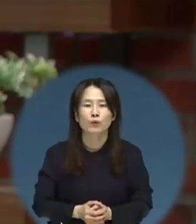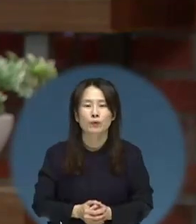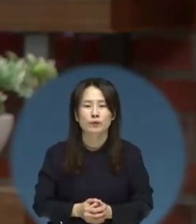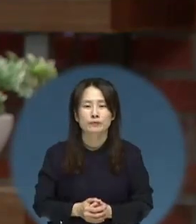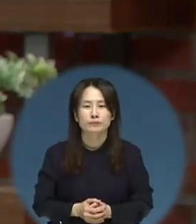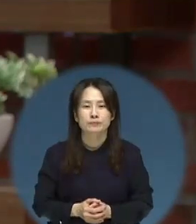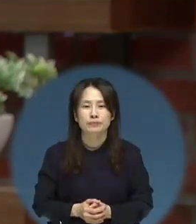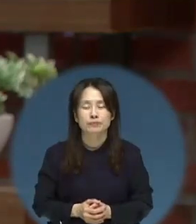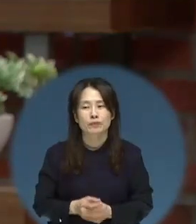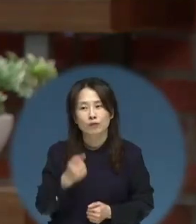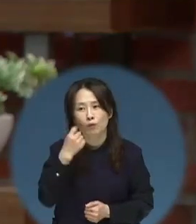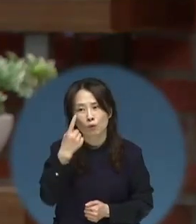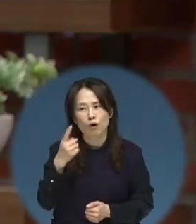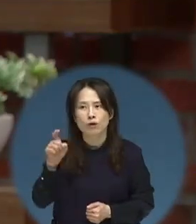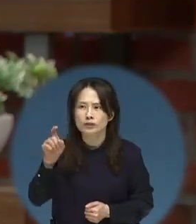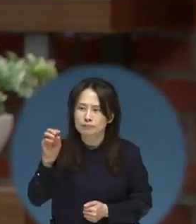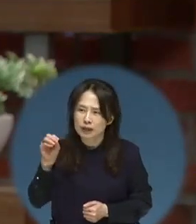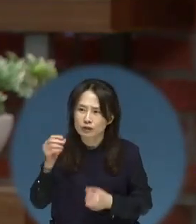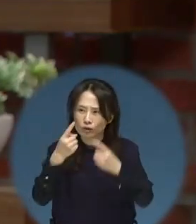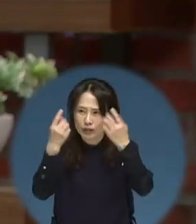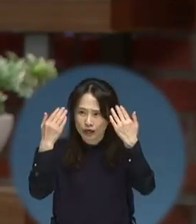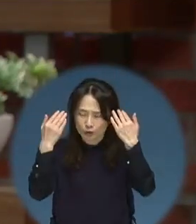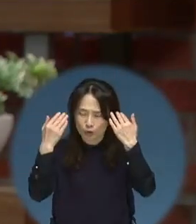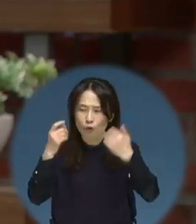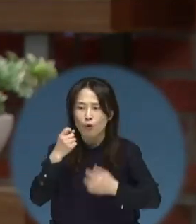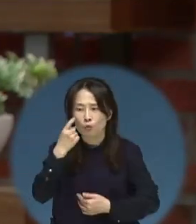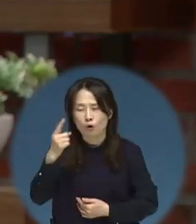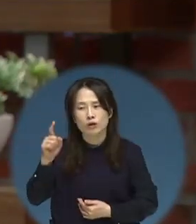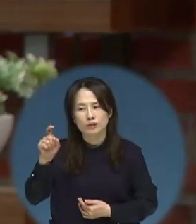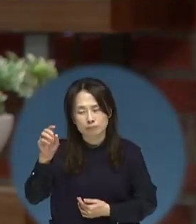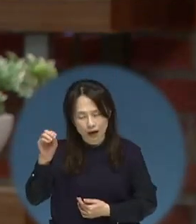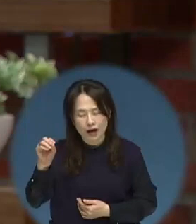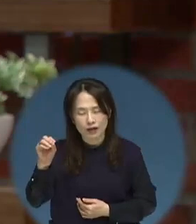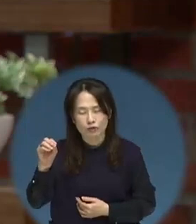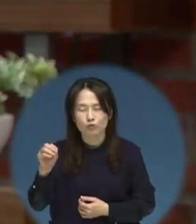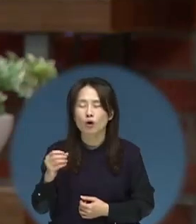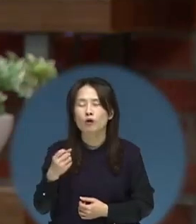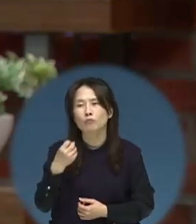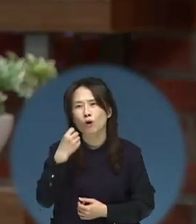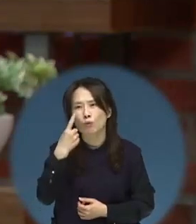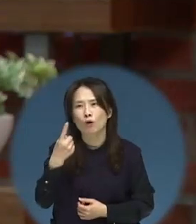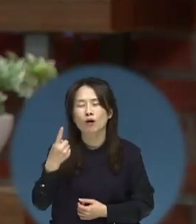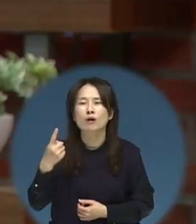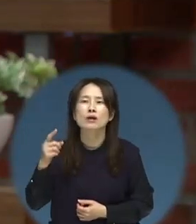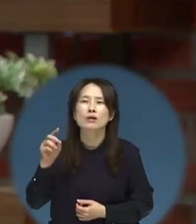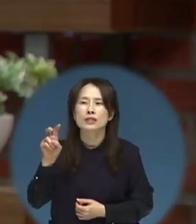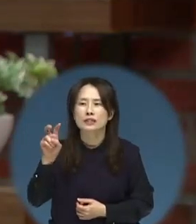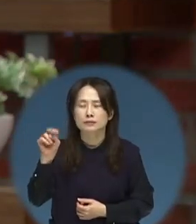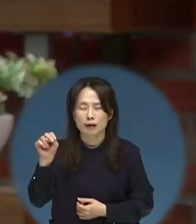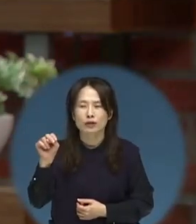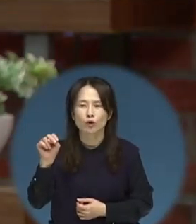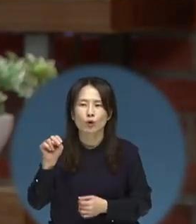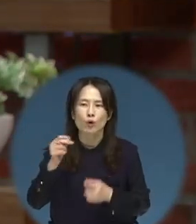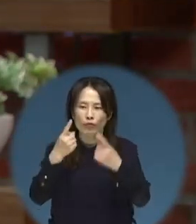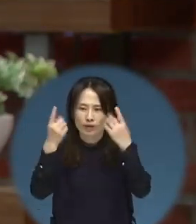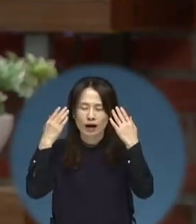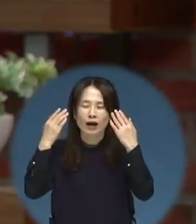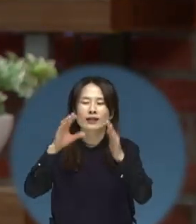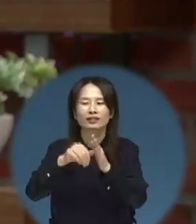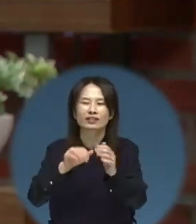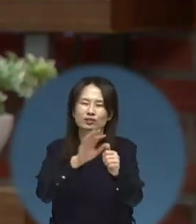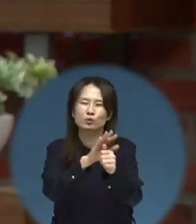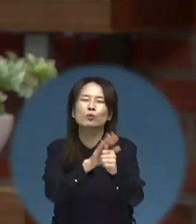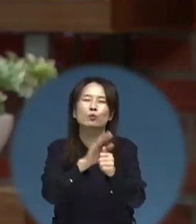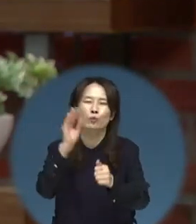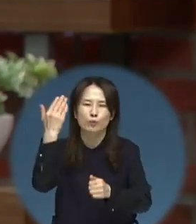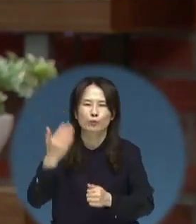뭐 작게는 월 10만 원, 예. 많게는 월 20만 원 정도면 아이가 어느 대학에 가고 예. 어느 지역에 가냐에 따라서 다 다르지만은 또 아이가 대학을 졸업할 때까지